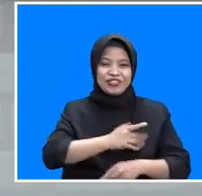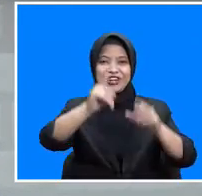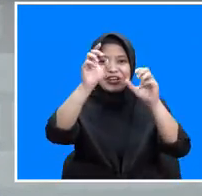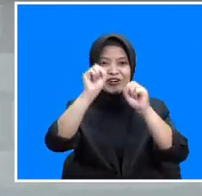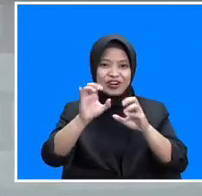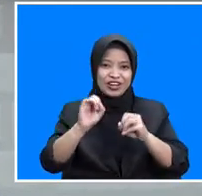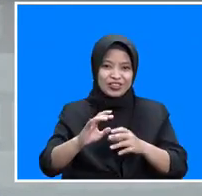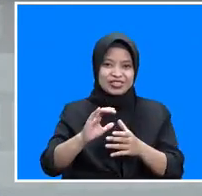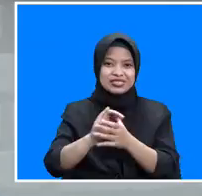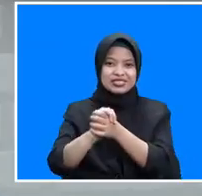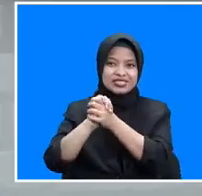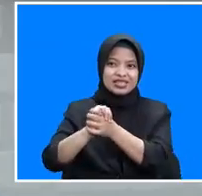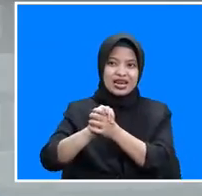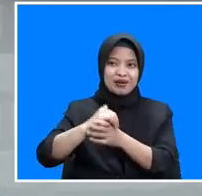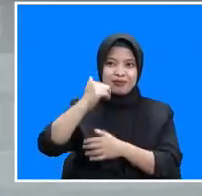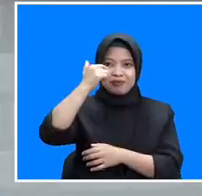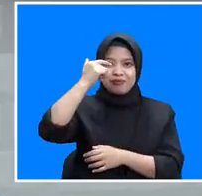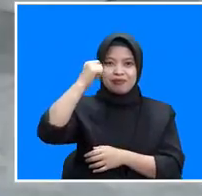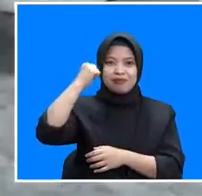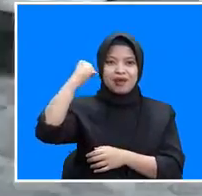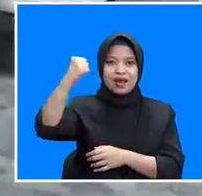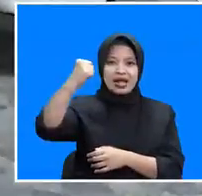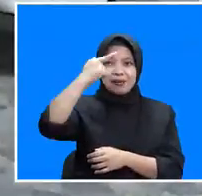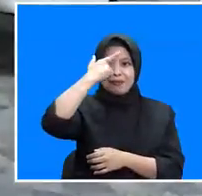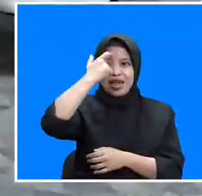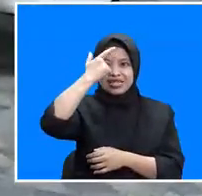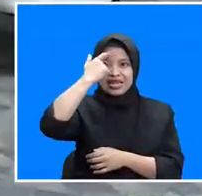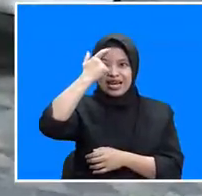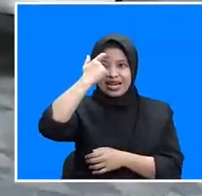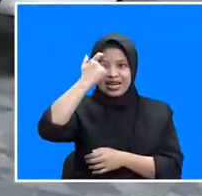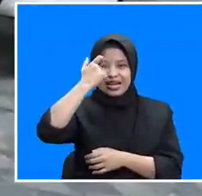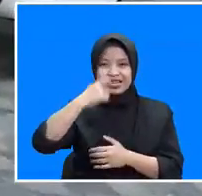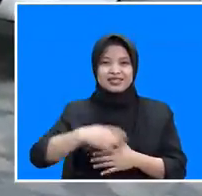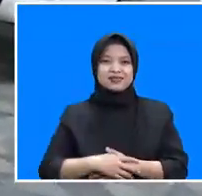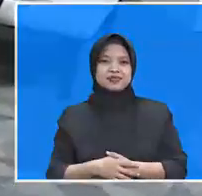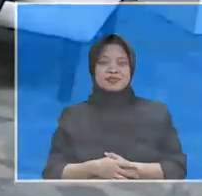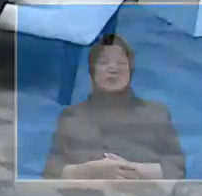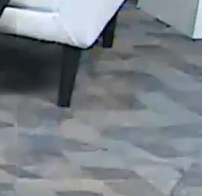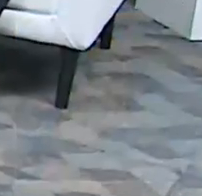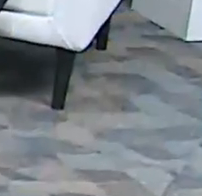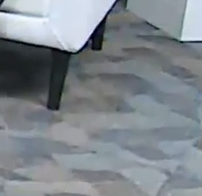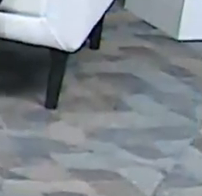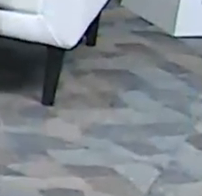warahmatullahi wabarakatuh. Salam Merdeka Belajar.